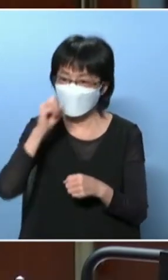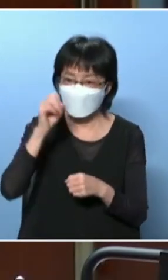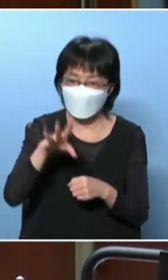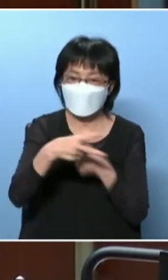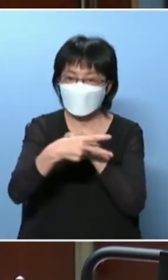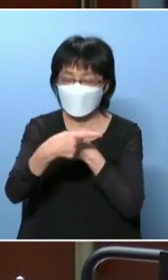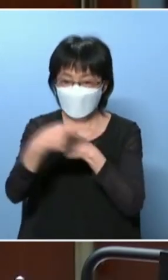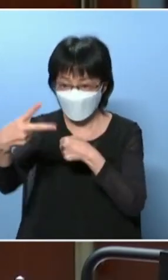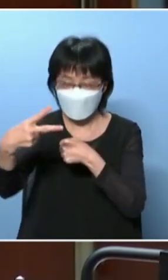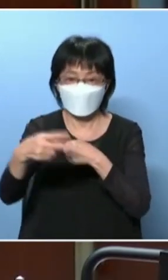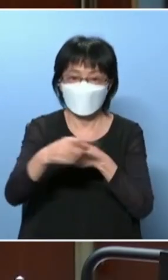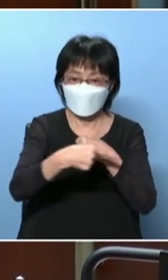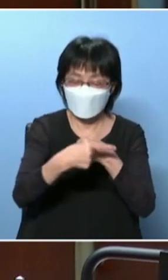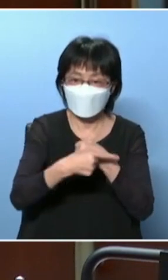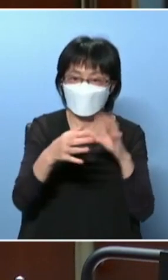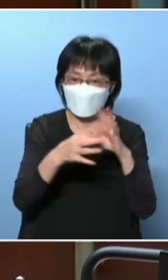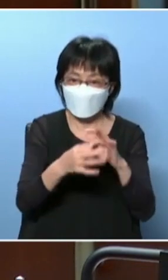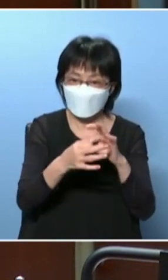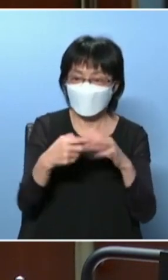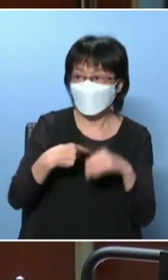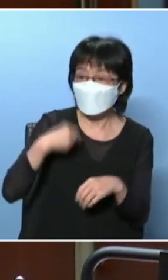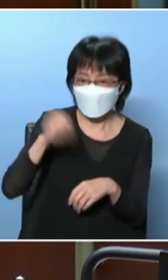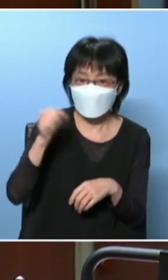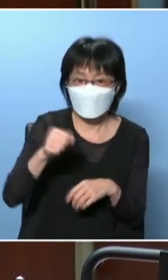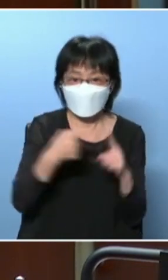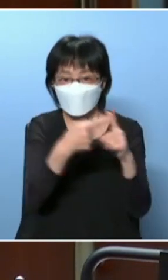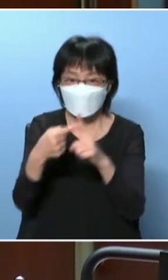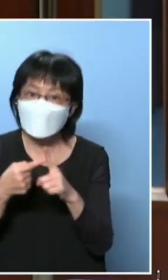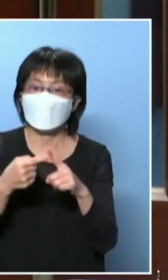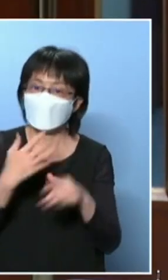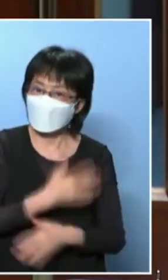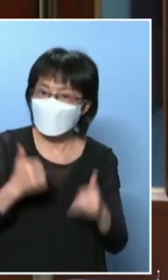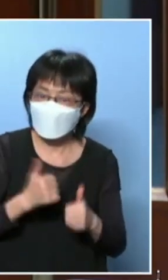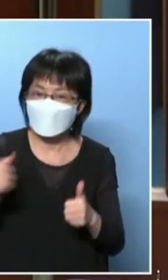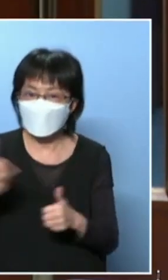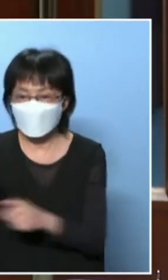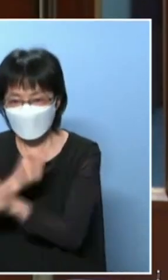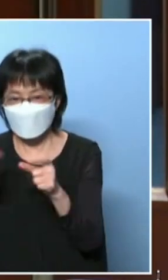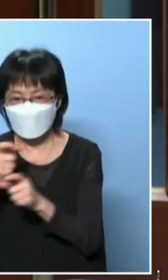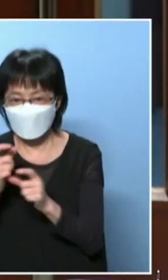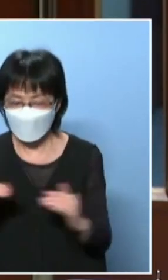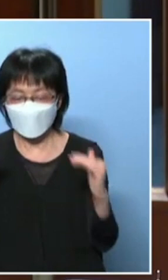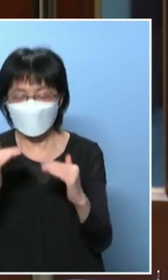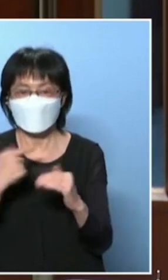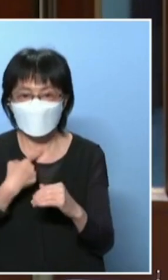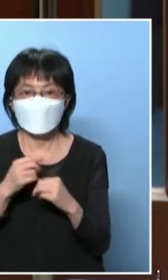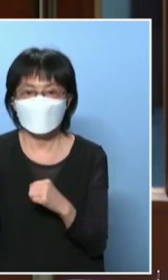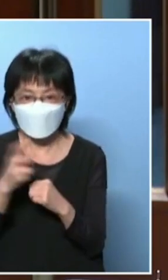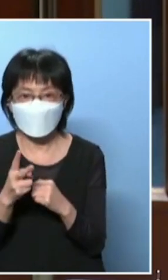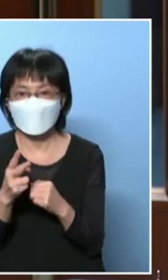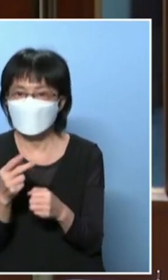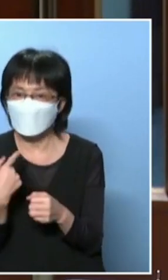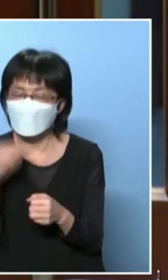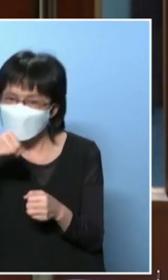局長講嘅，就係我哋市民嘅健康同埋我哋經濟發展咧係得到平衡，同埋咧另外亦都同意咧，就係我哋用數據去